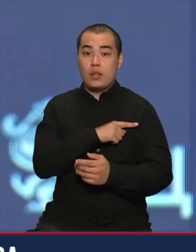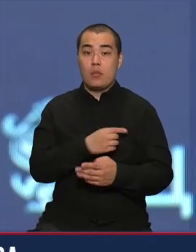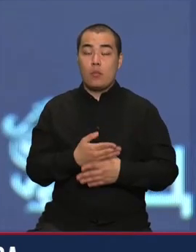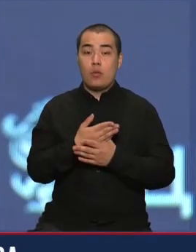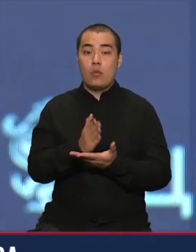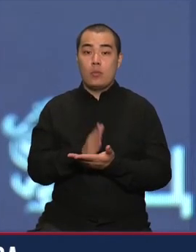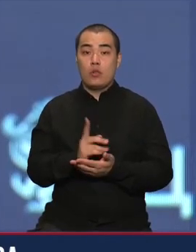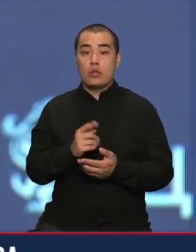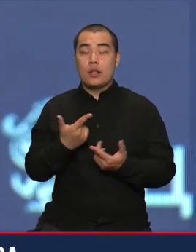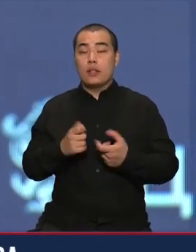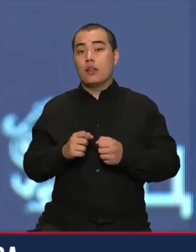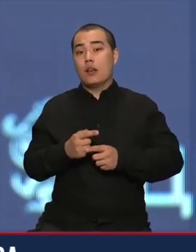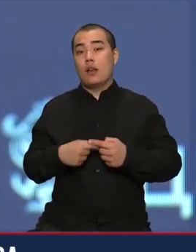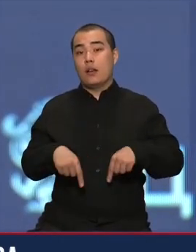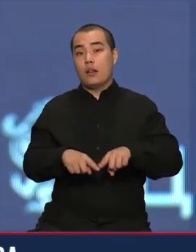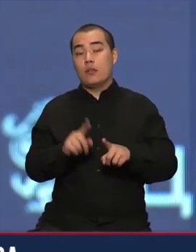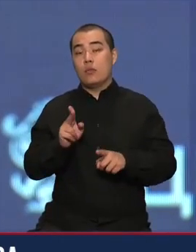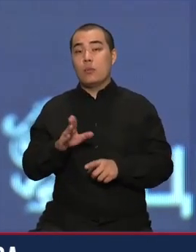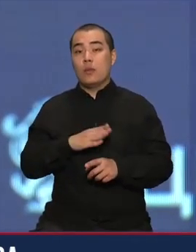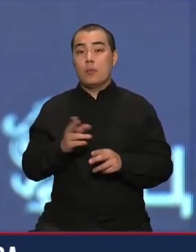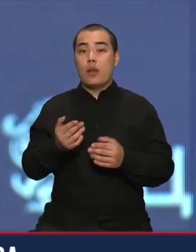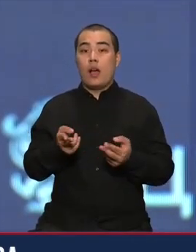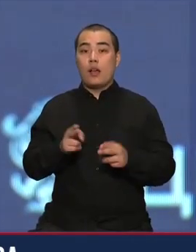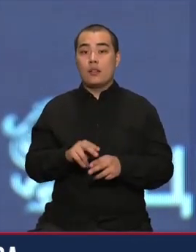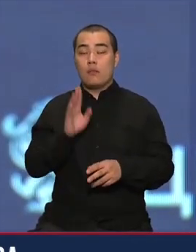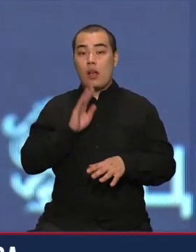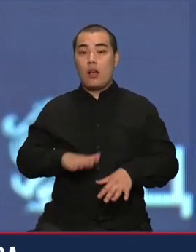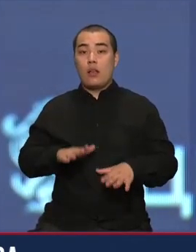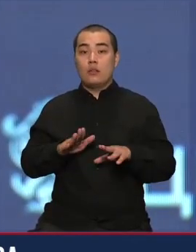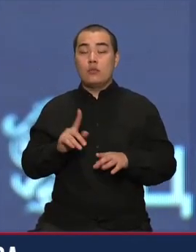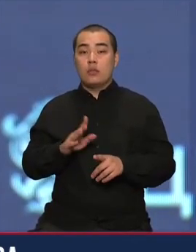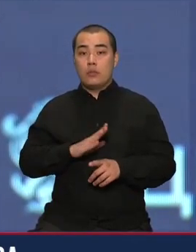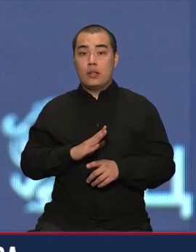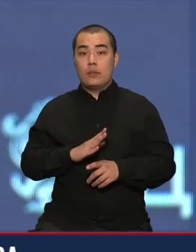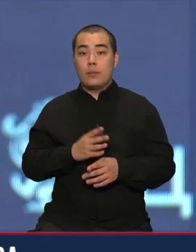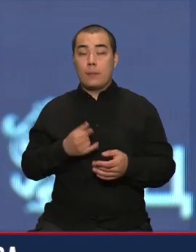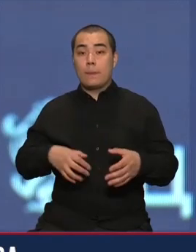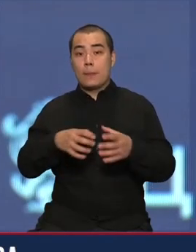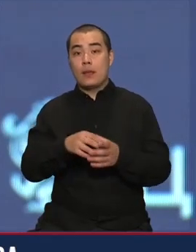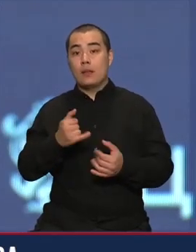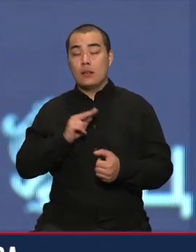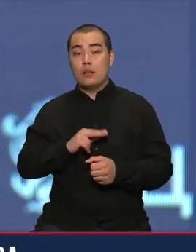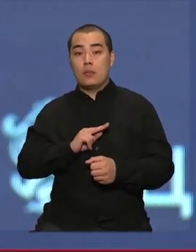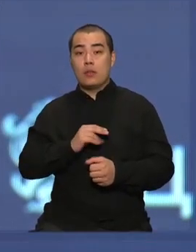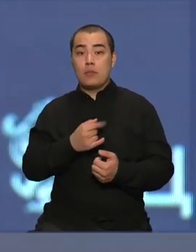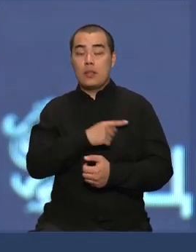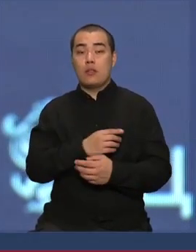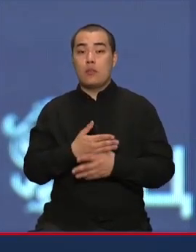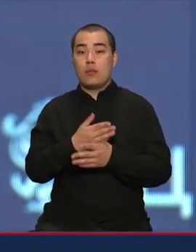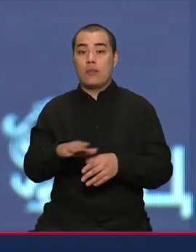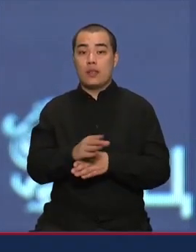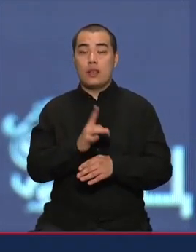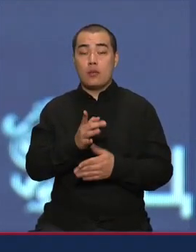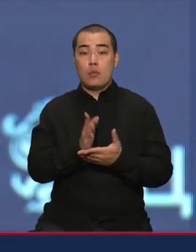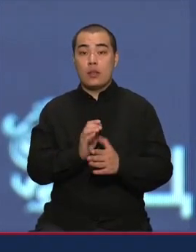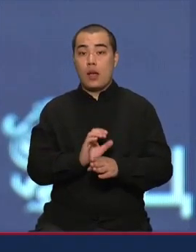вместо тех медицинских организаций, которые остались на месте подтопления. Проводится штаб по организации медицинской помощи всем регионам.